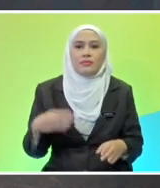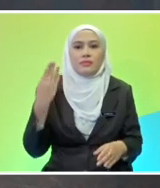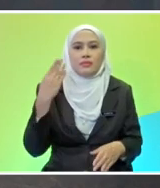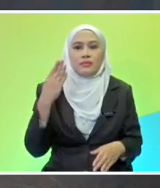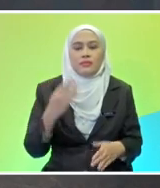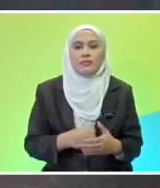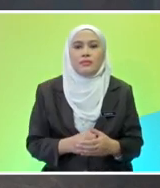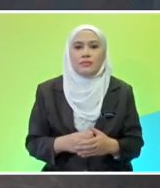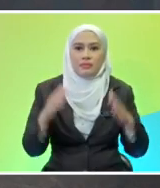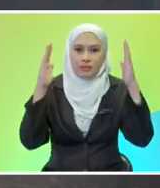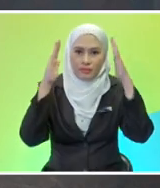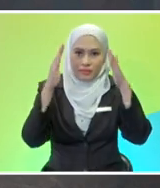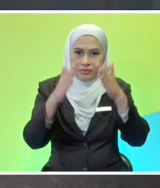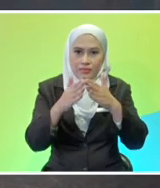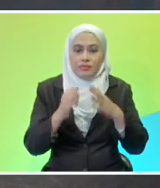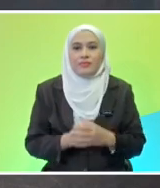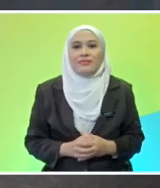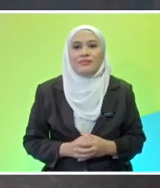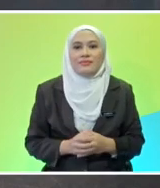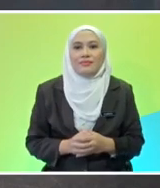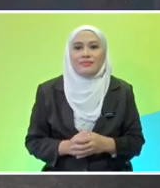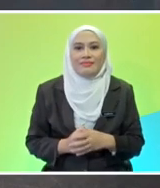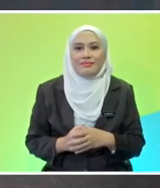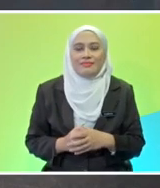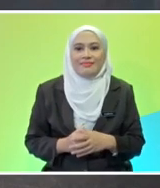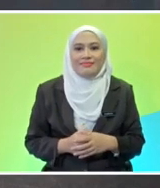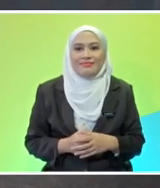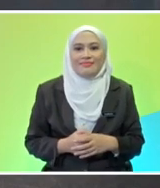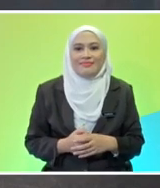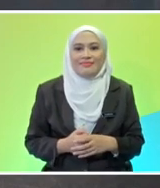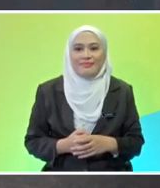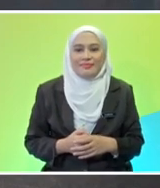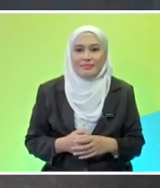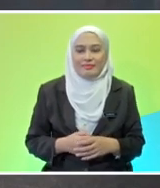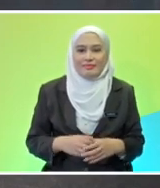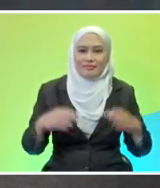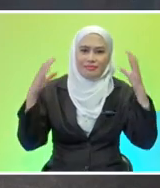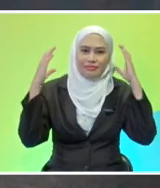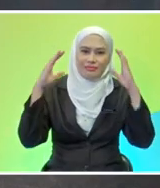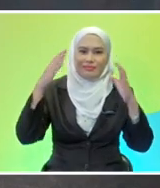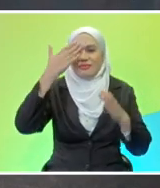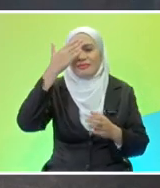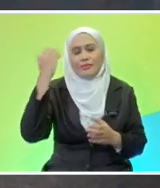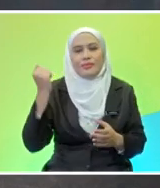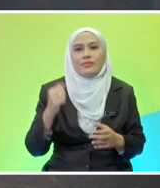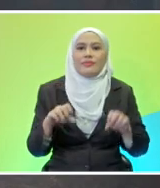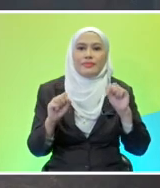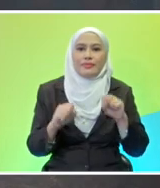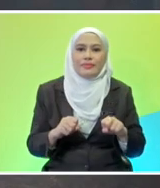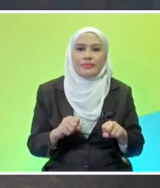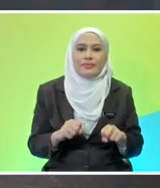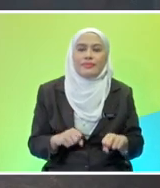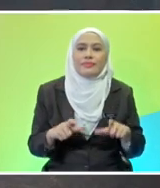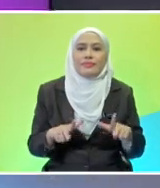Saya lagi seronok kalau cikgu dapat tolongkan lekatkan satu bintang untuk juara. Cikgu hampir terlupa. Jadi cikgu tampalkan satu bintang